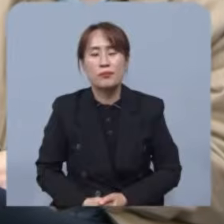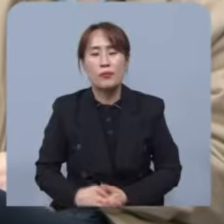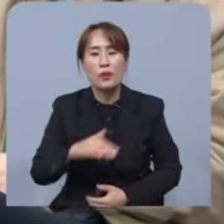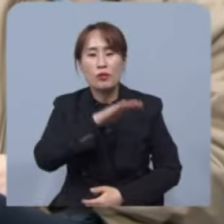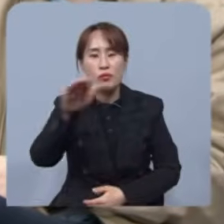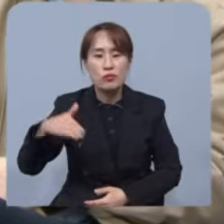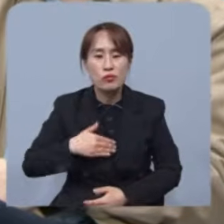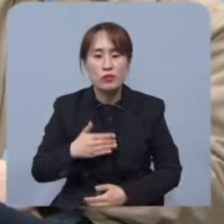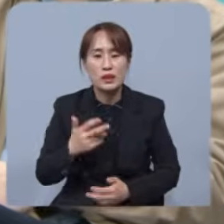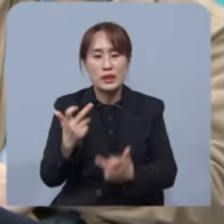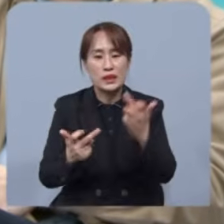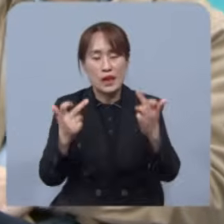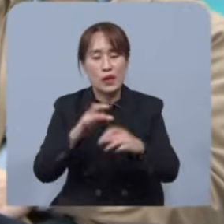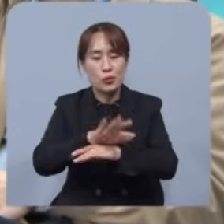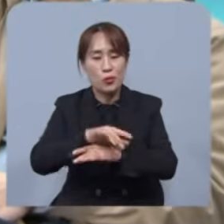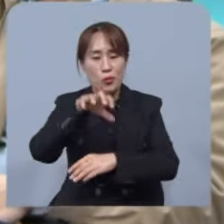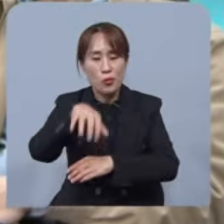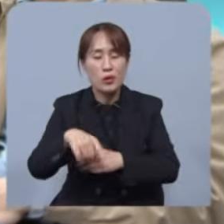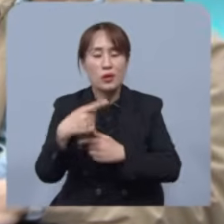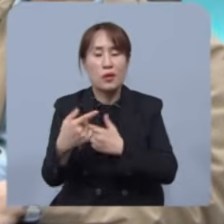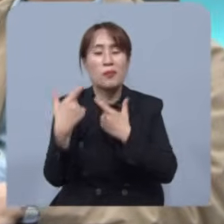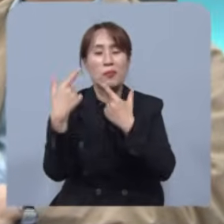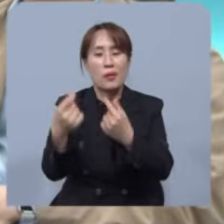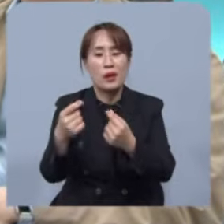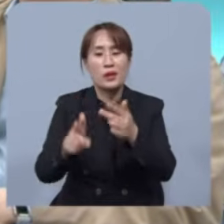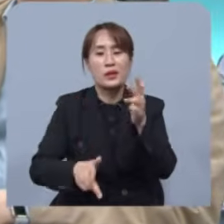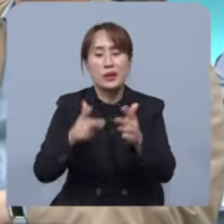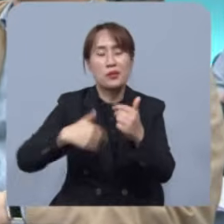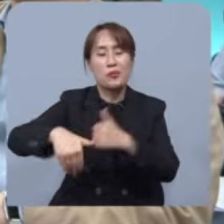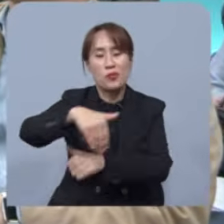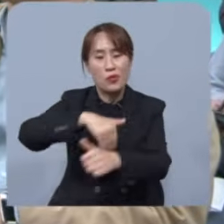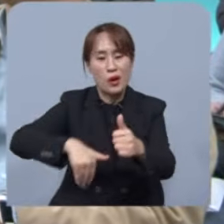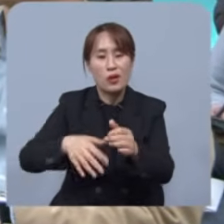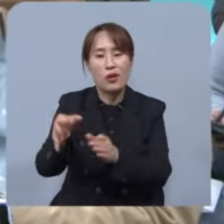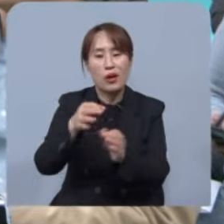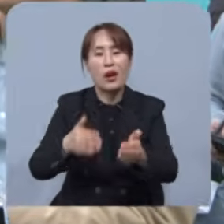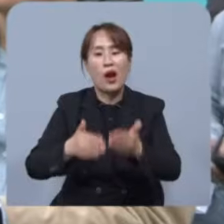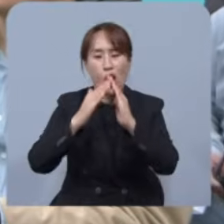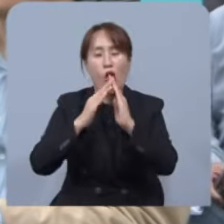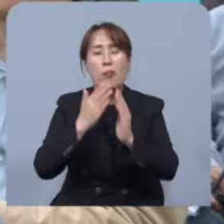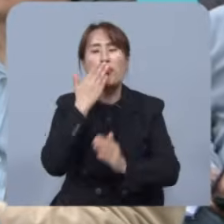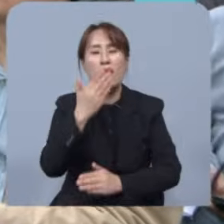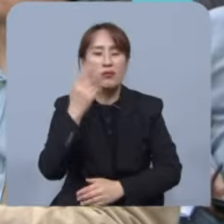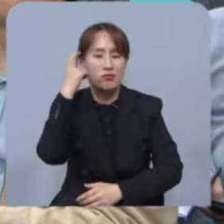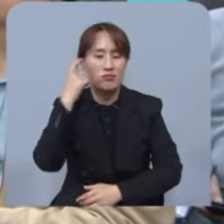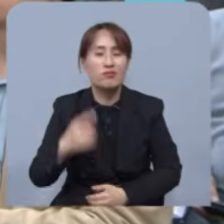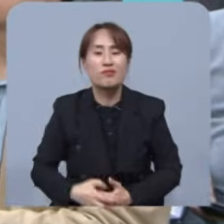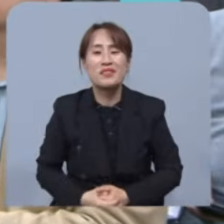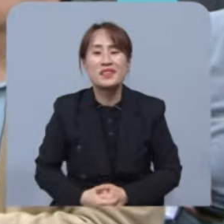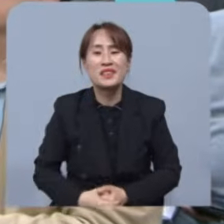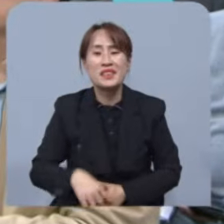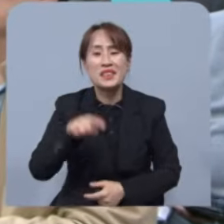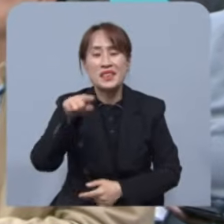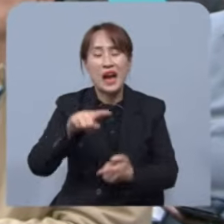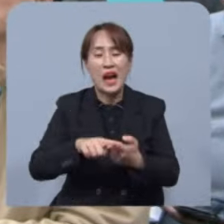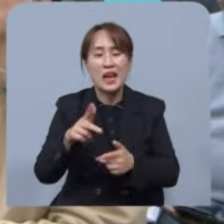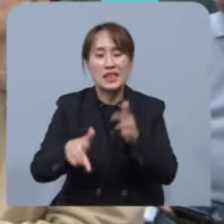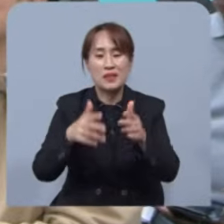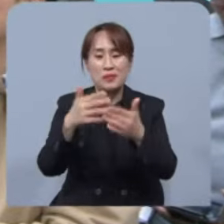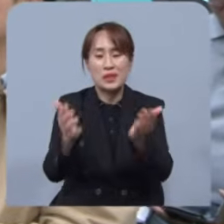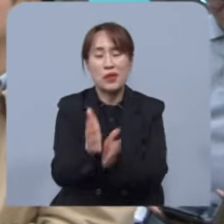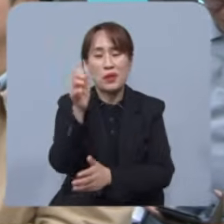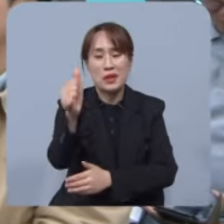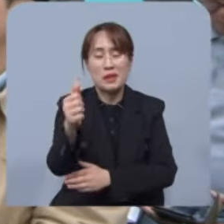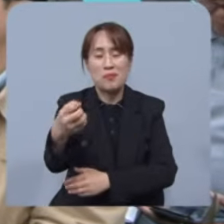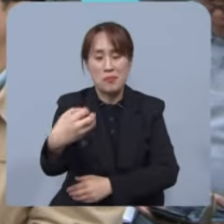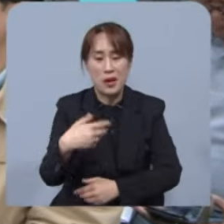우리 농산촌 지역도 그에 걸맞는 어떤 산업 환경과 창업 환경이 분명히 있습니다. 그것을 아까 산업부 장관님